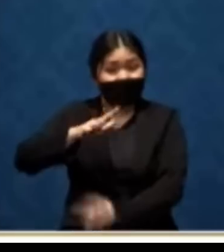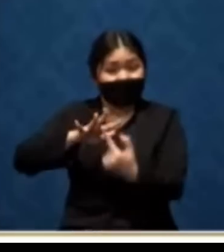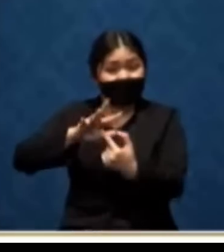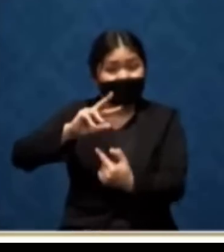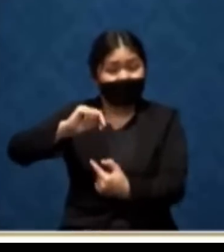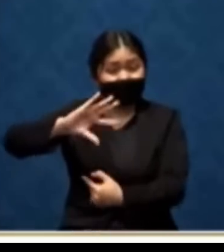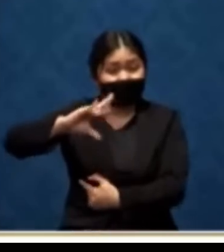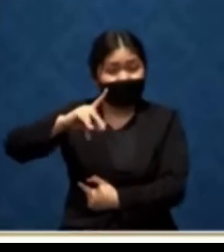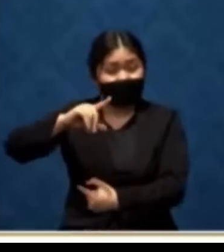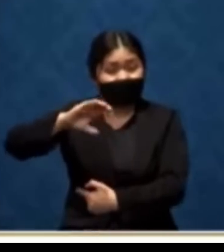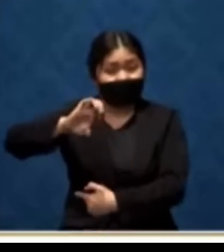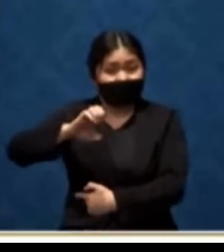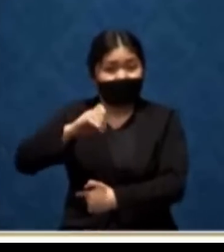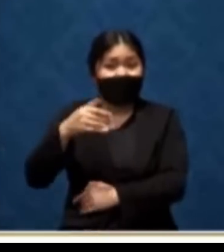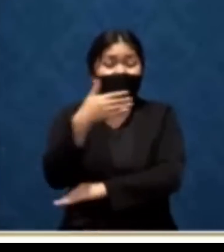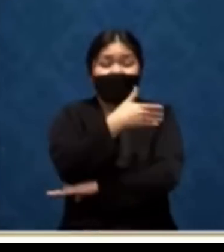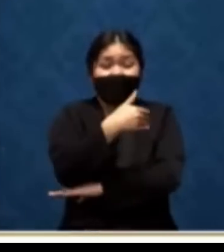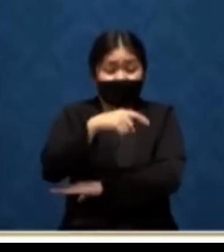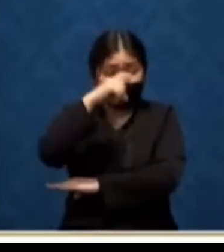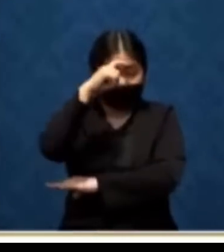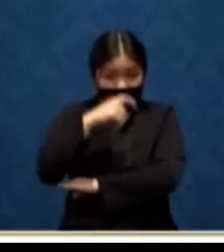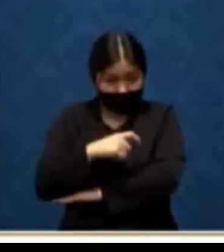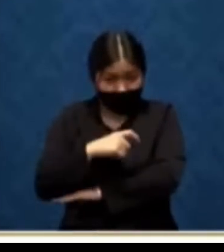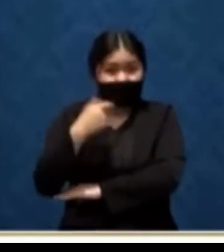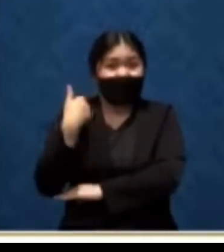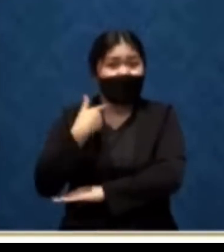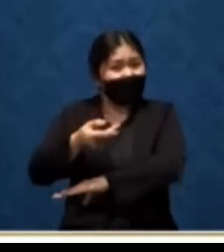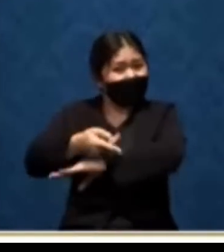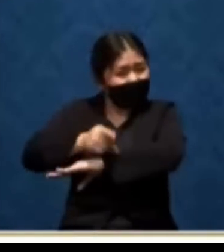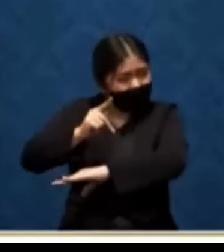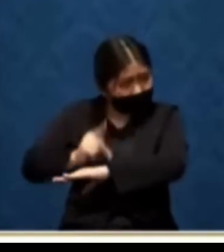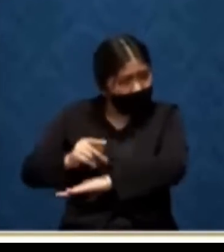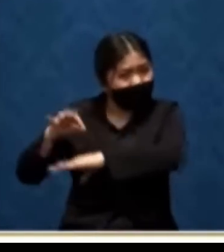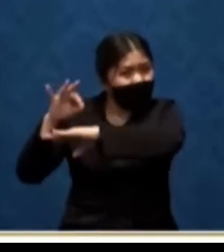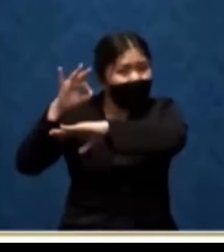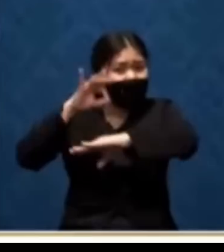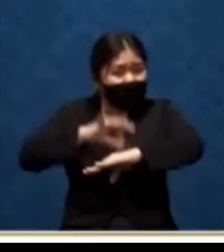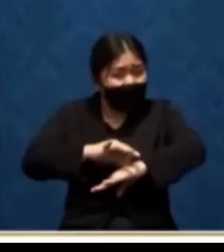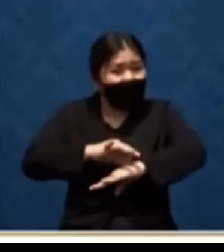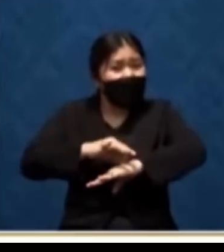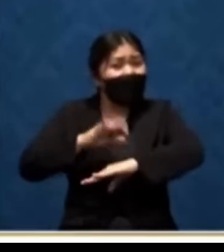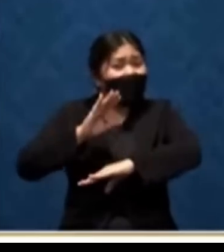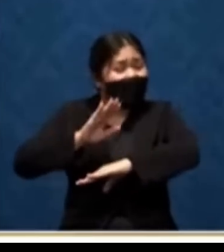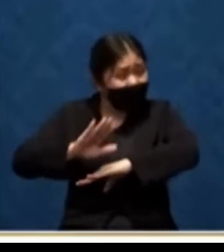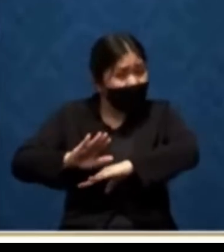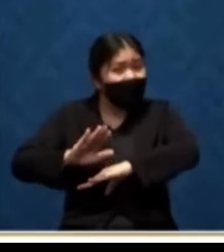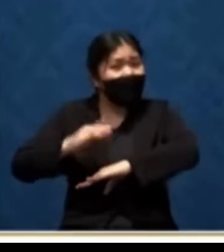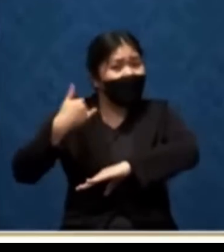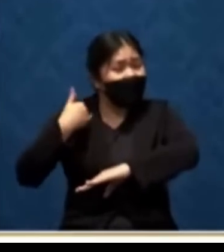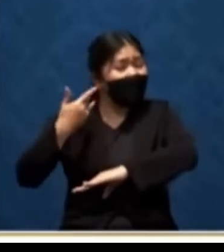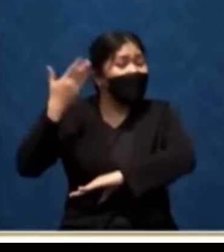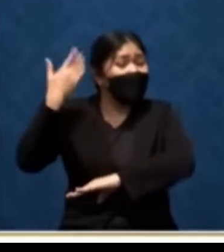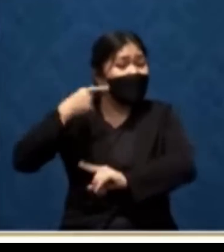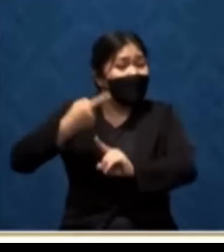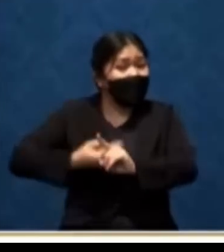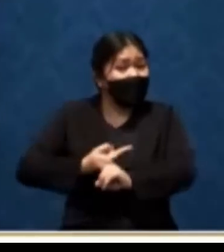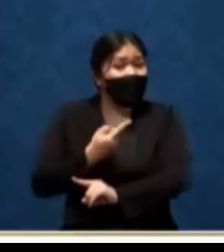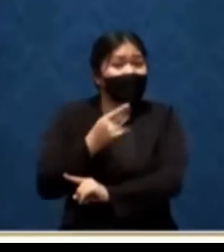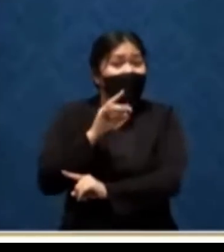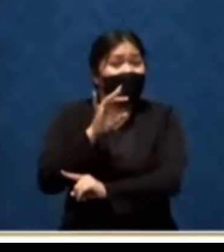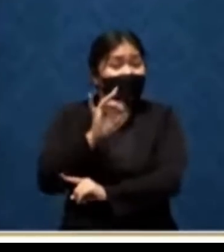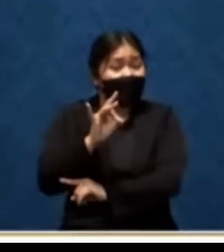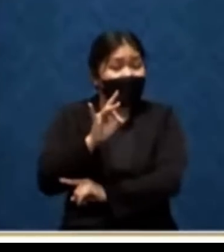ยได้มอบตำแหน่งให้เสอจื้อเจียงเป็นประธานกิตติมศักดิ์ของสมาคมแห่งนี้ด้วย ครั้งหนึ่งเมื่อเดือนสิงหาคม